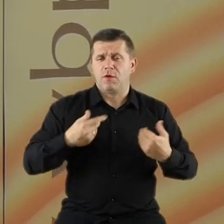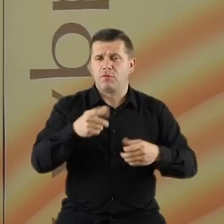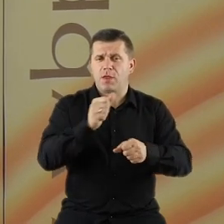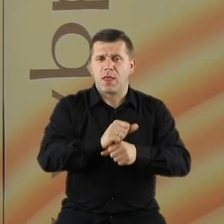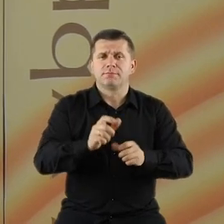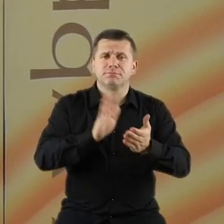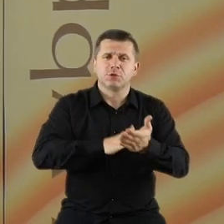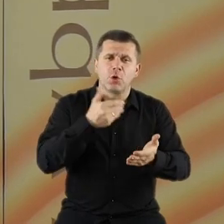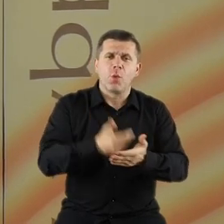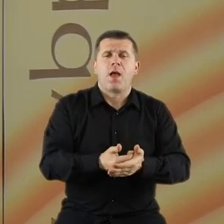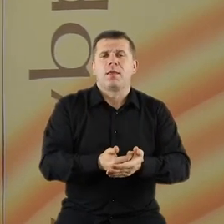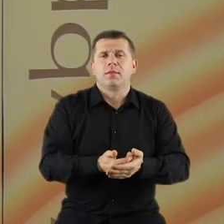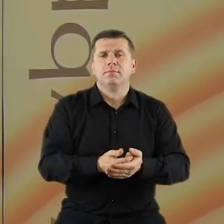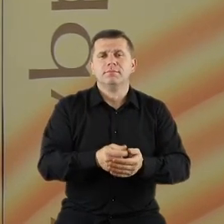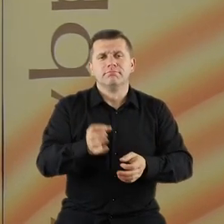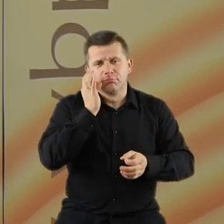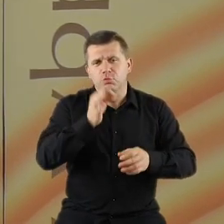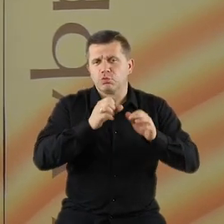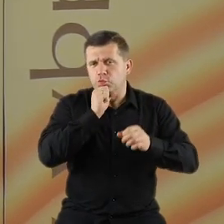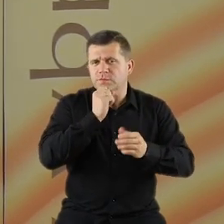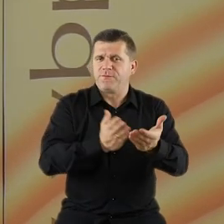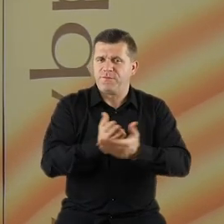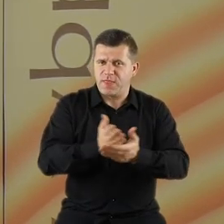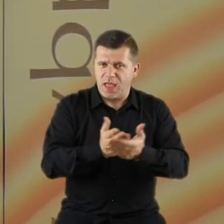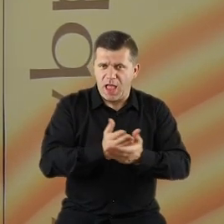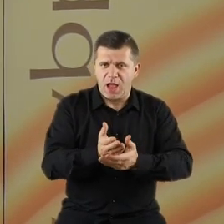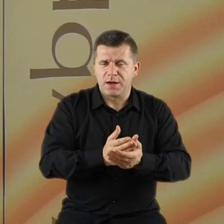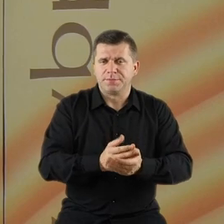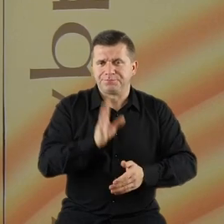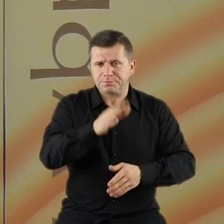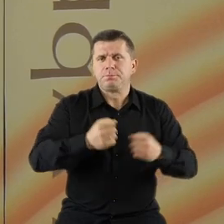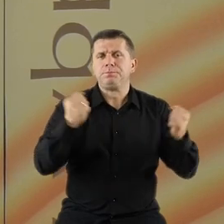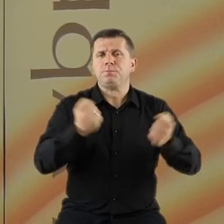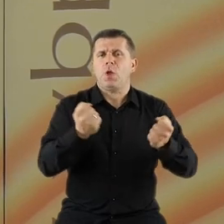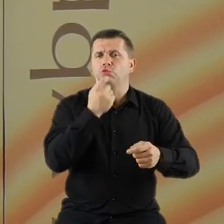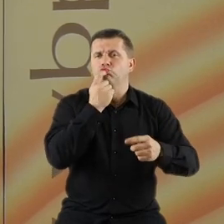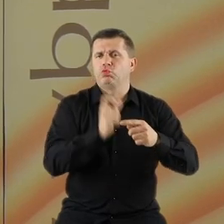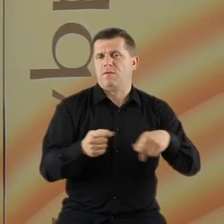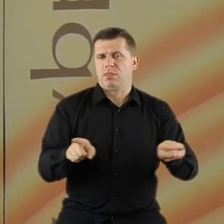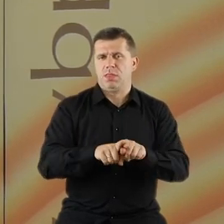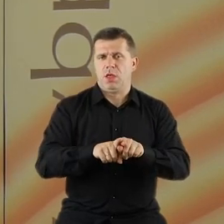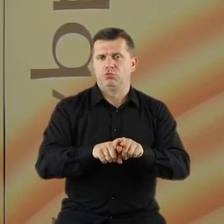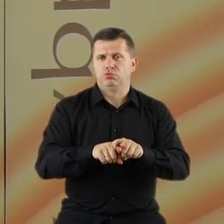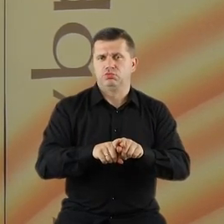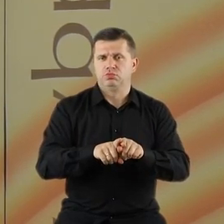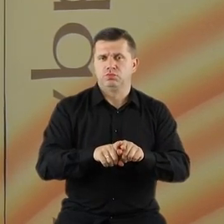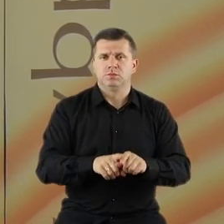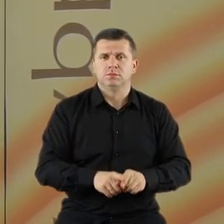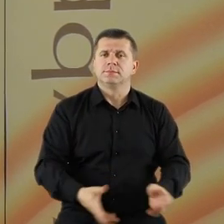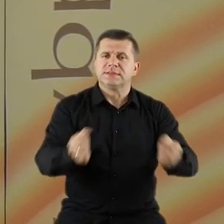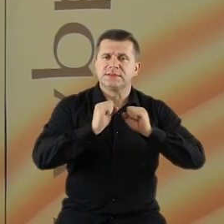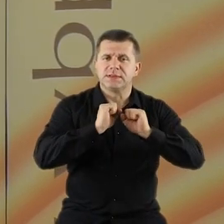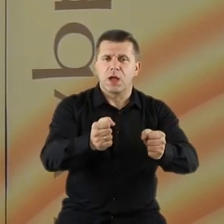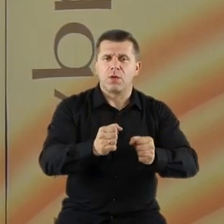takiej wielkiej wiary i moc słowa też ale działania psychiki